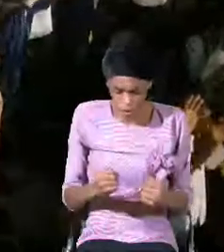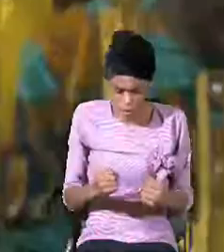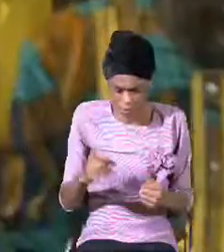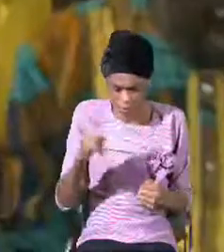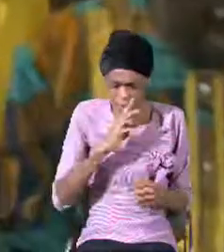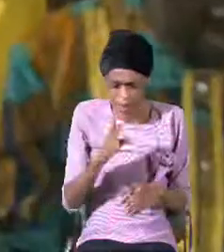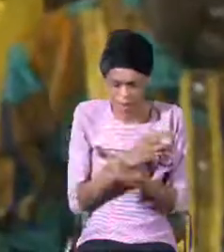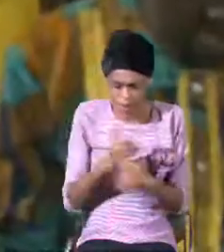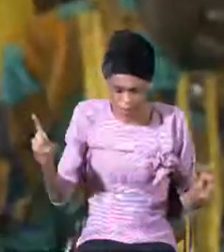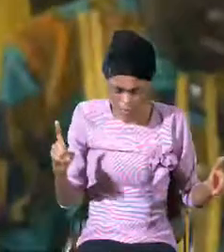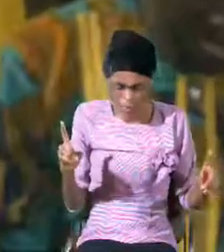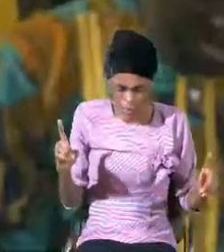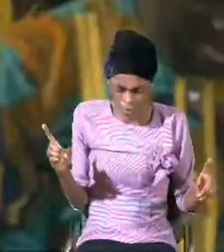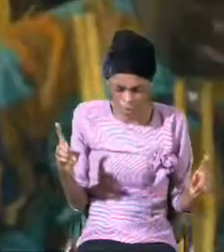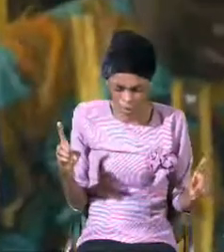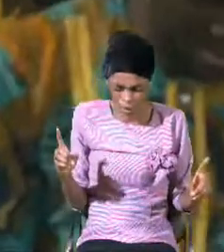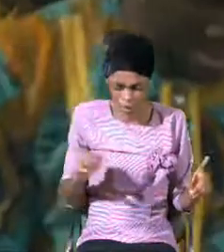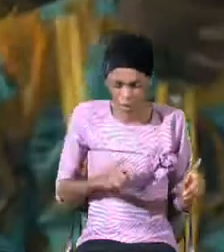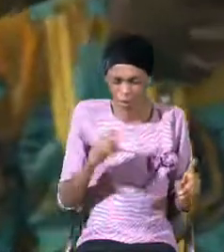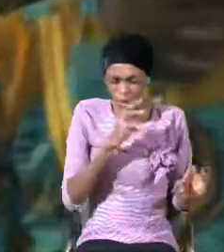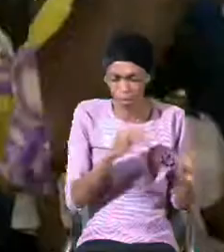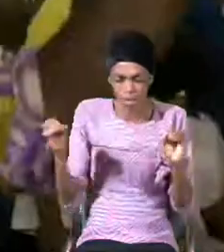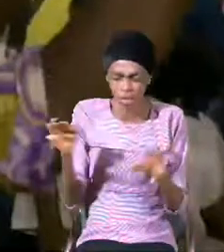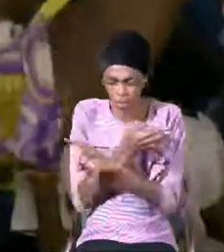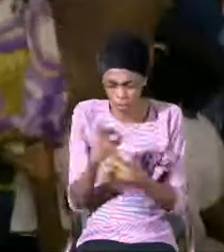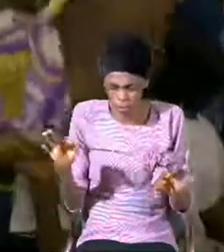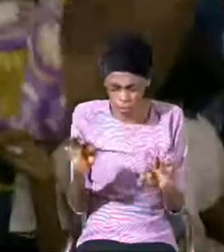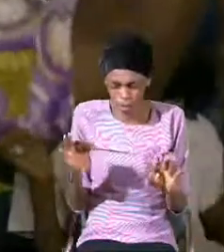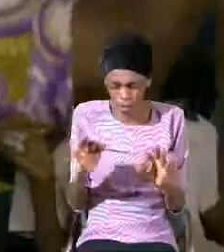tu es délivré, tu es affranchi.